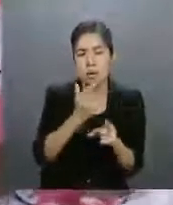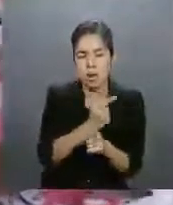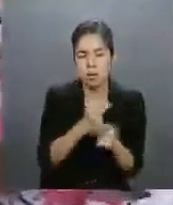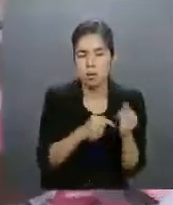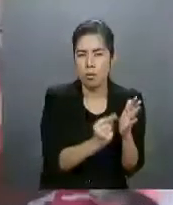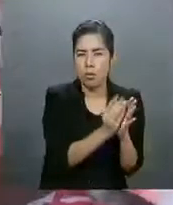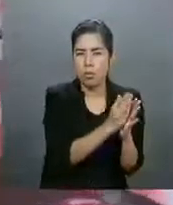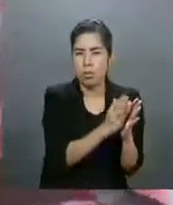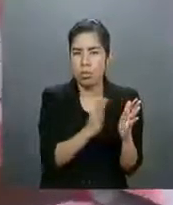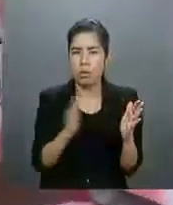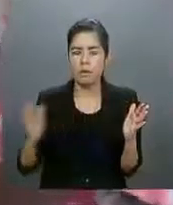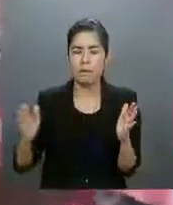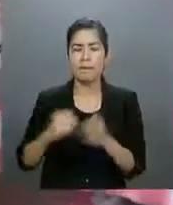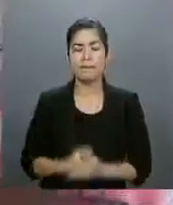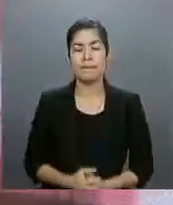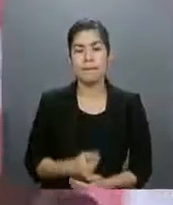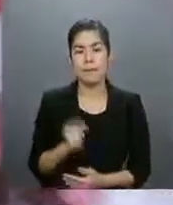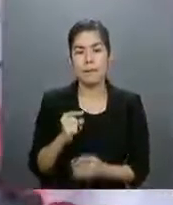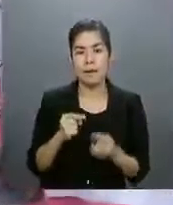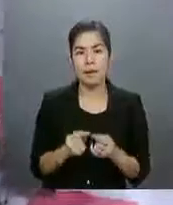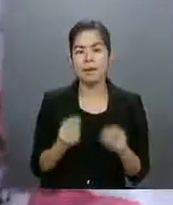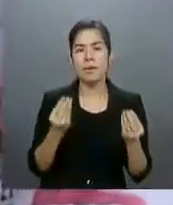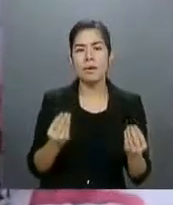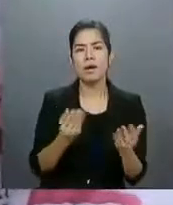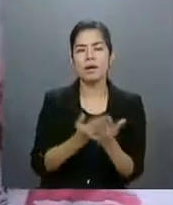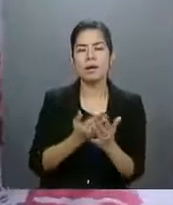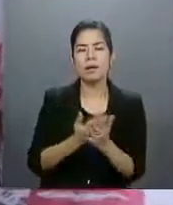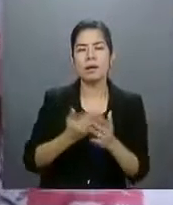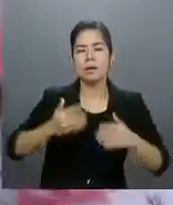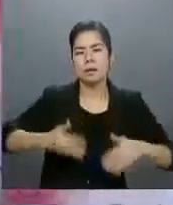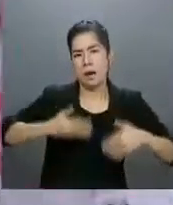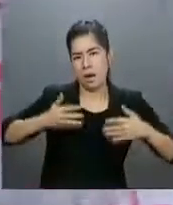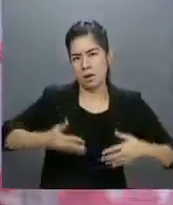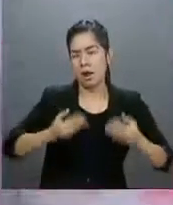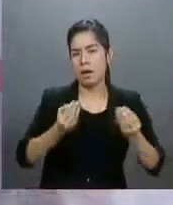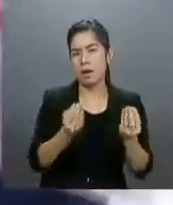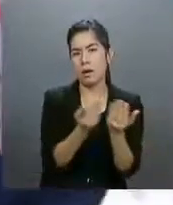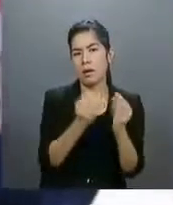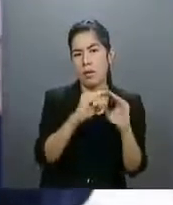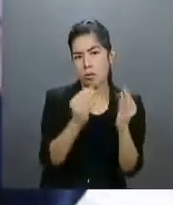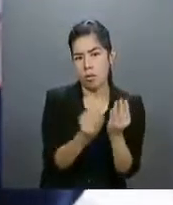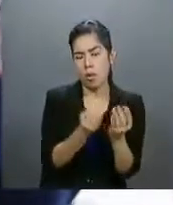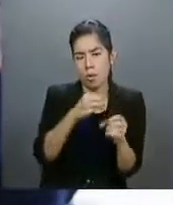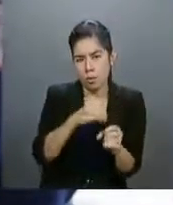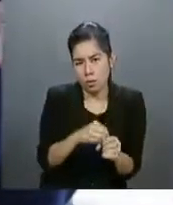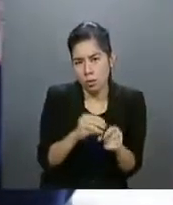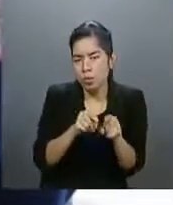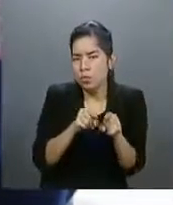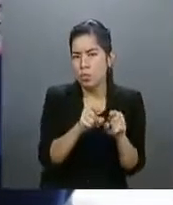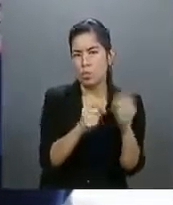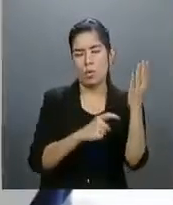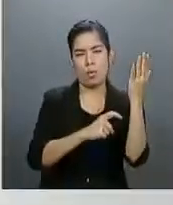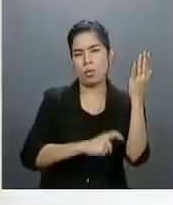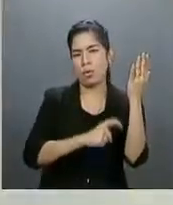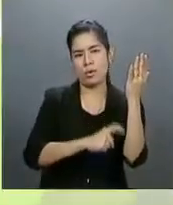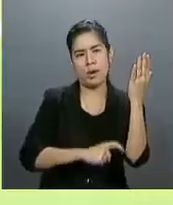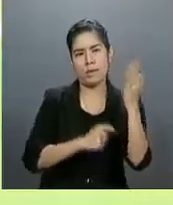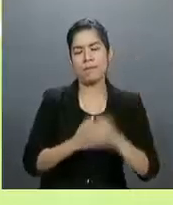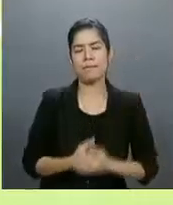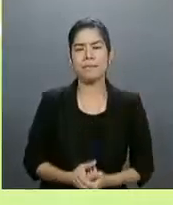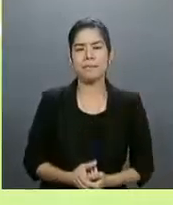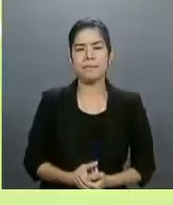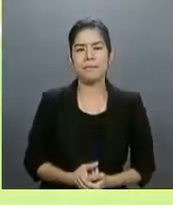อดีตเพื่อที่จะเสริมสร้างรายได้หลักให้กับครอบครัวและอยู่คู่กับชาวสวนยางต่อไป